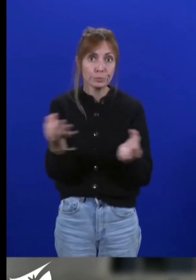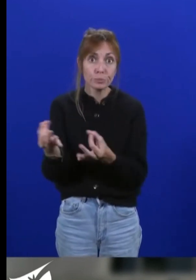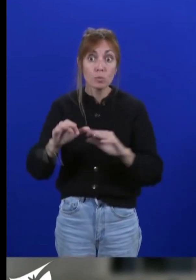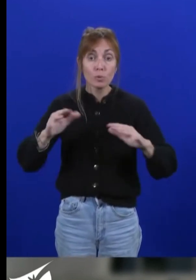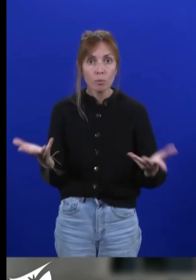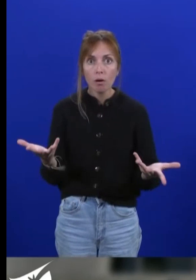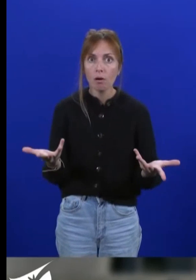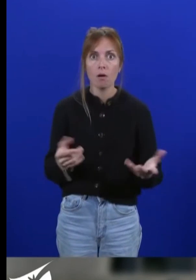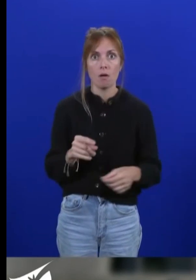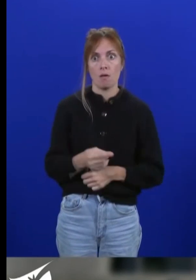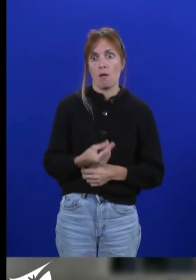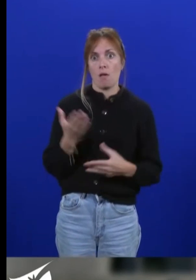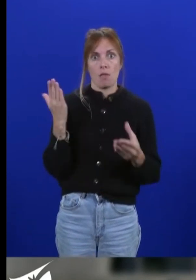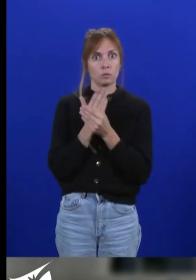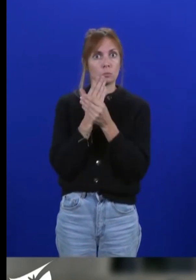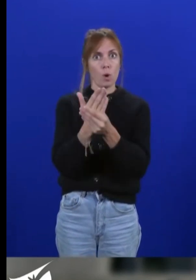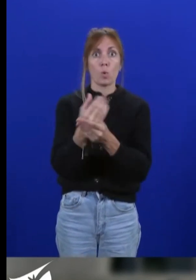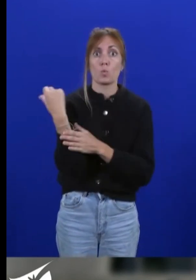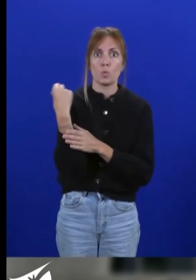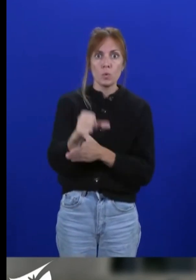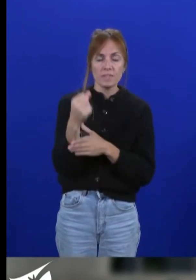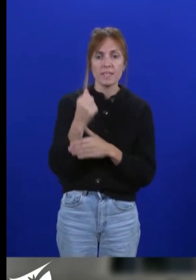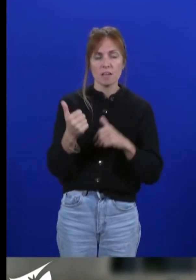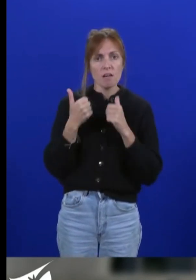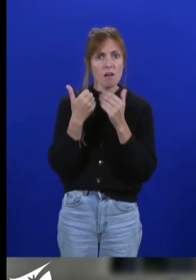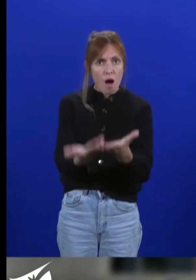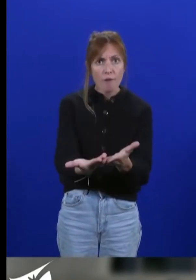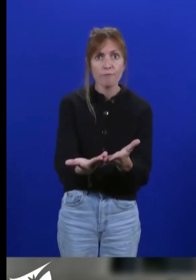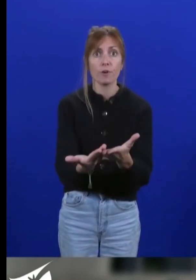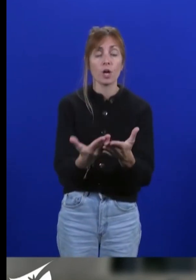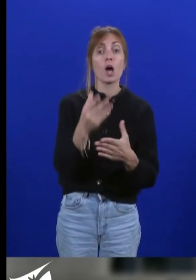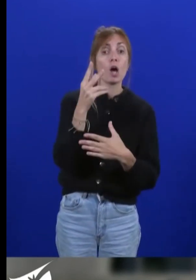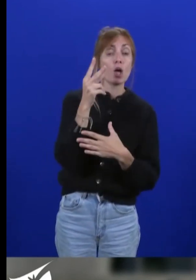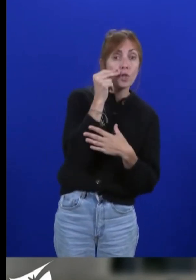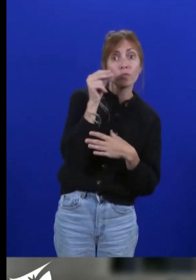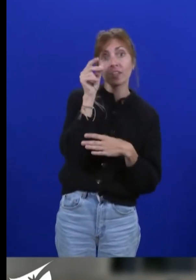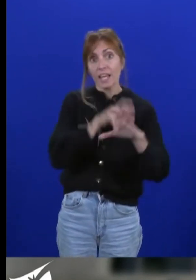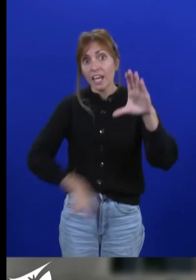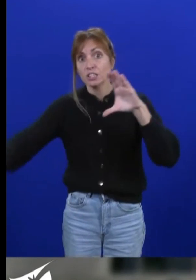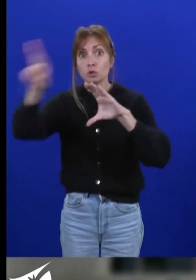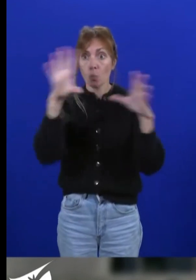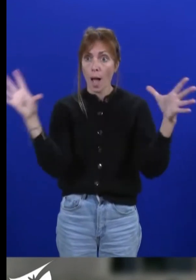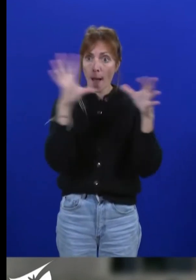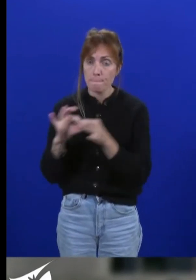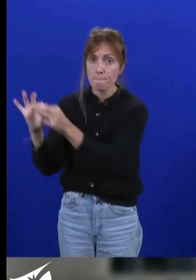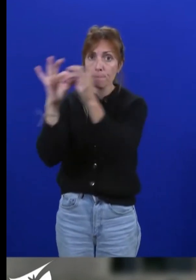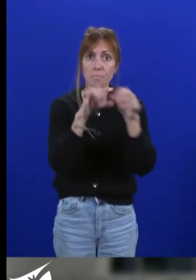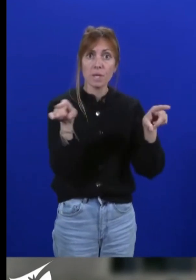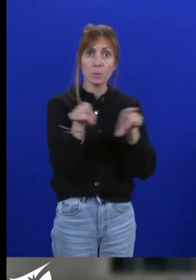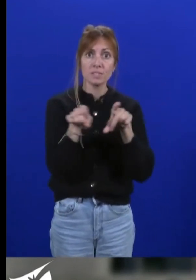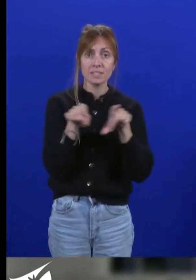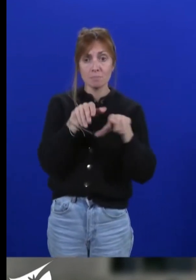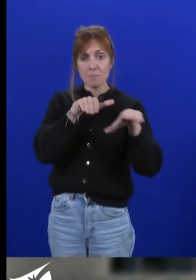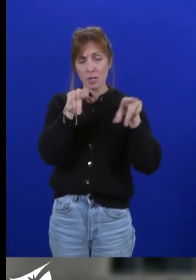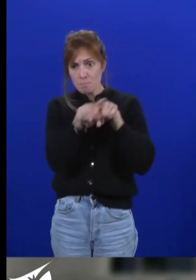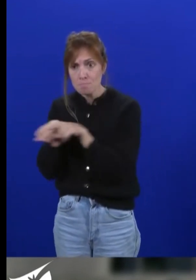un support unique pour tous les services, des offres combinées entre les transports nantais et régionaux et une intermodalité renforcée, que